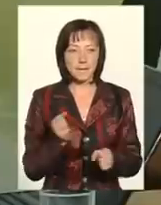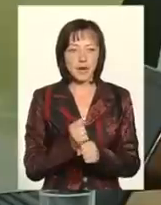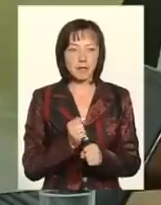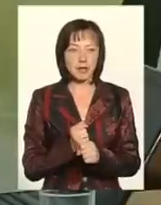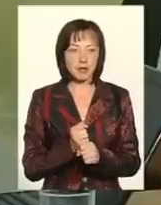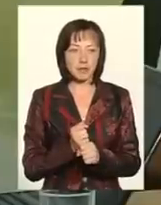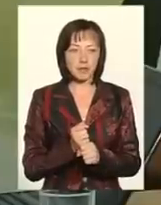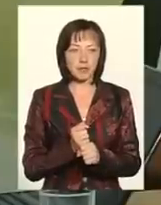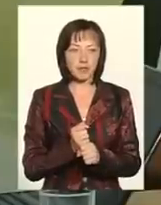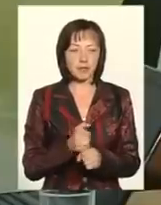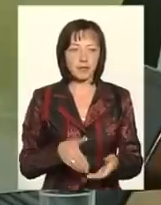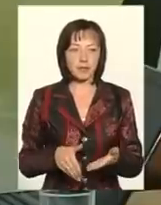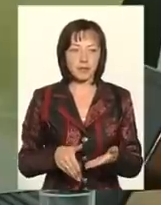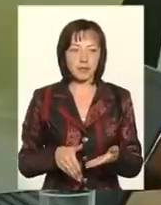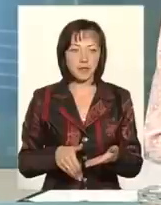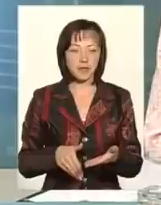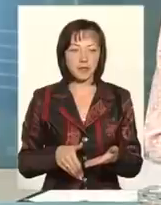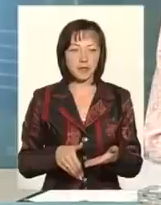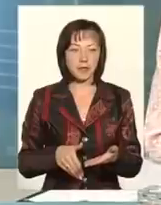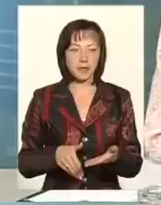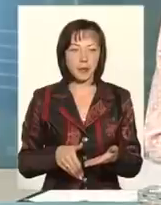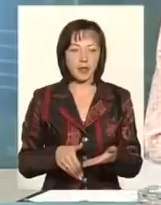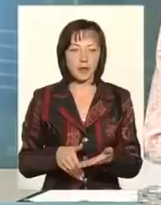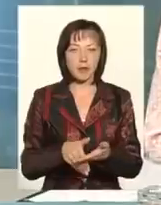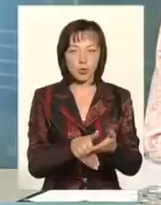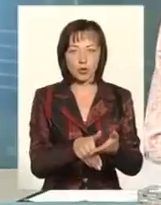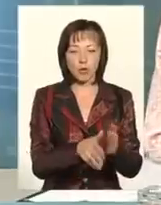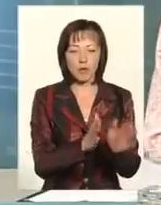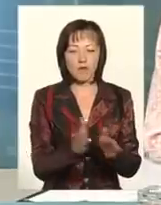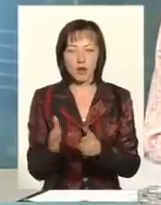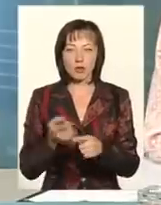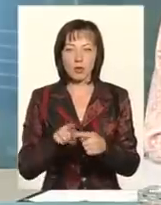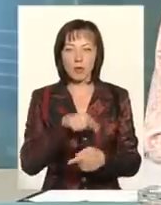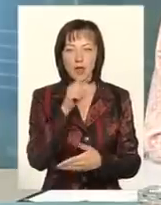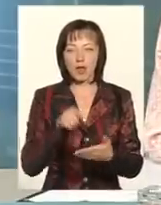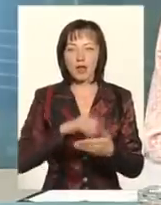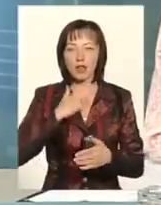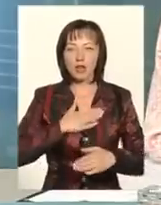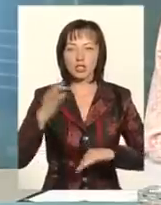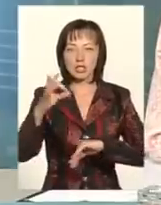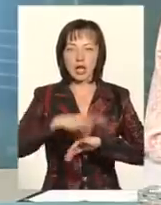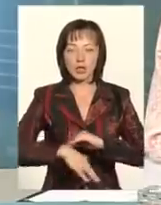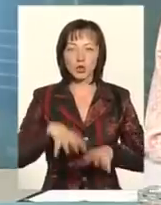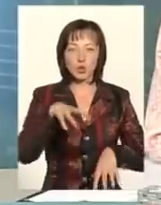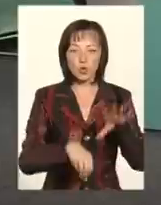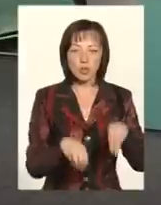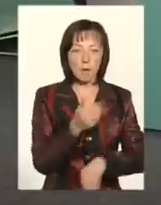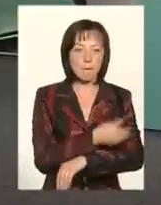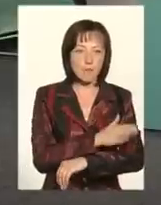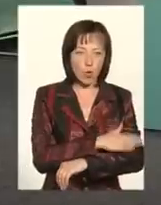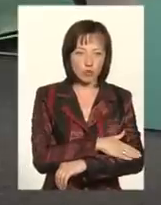примінити методику по врегулюванню цього питання наших західних сусідів таких як